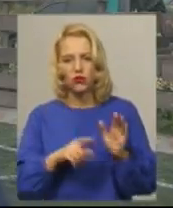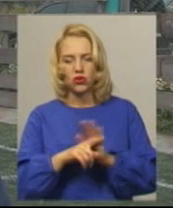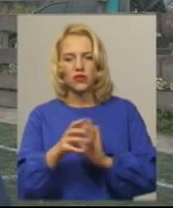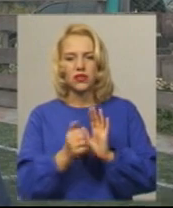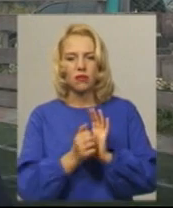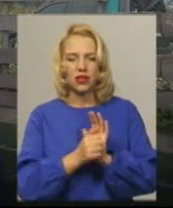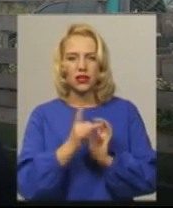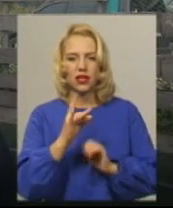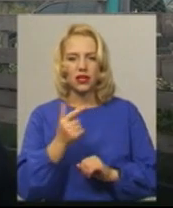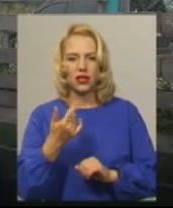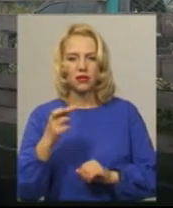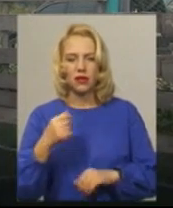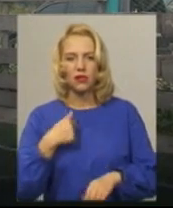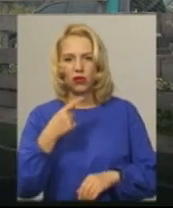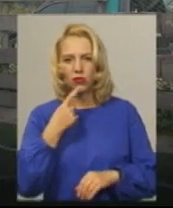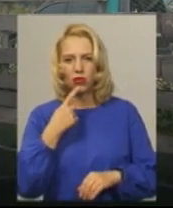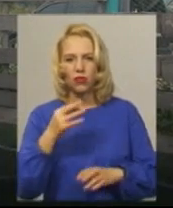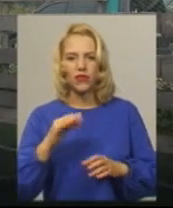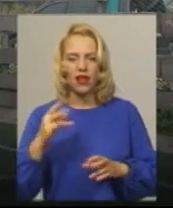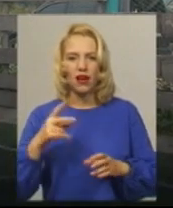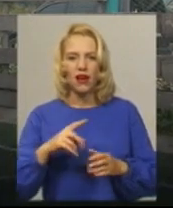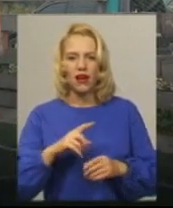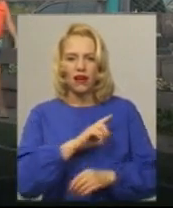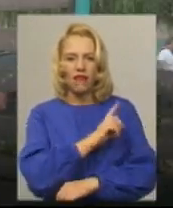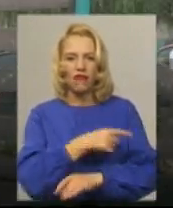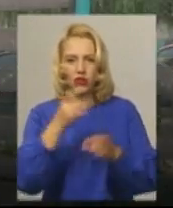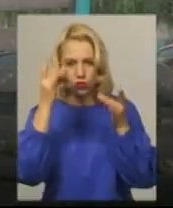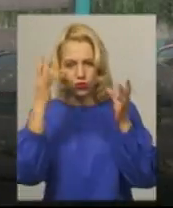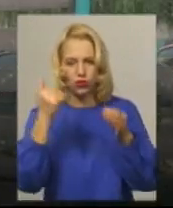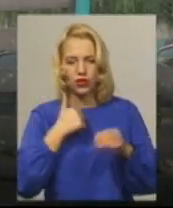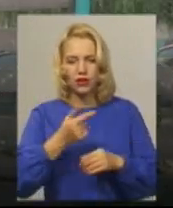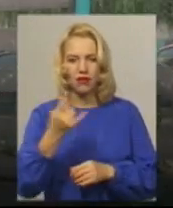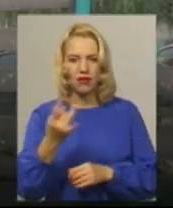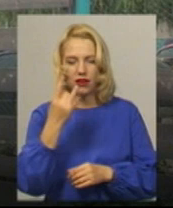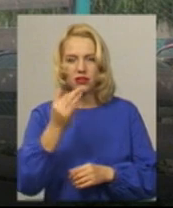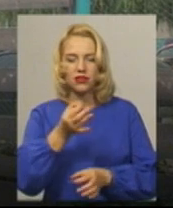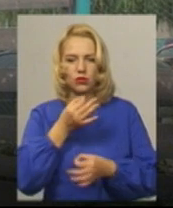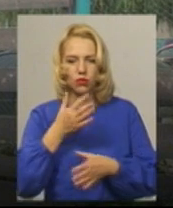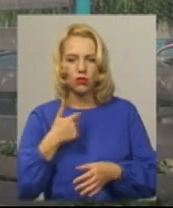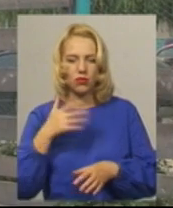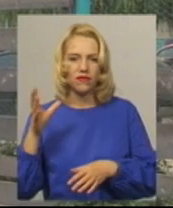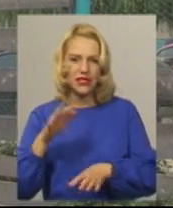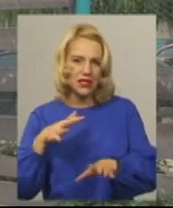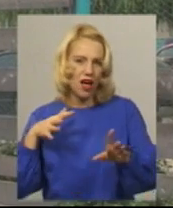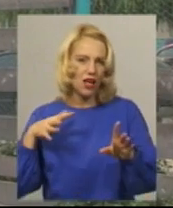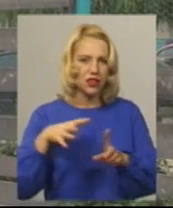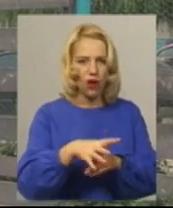раз спробував в школі на фізкультурі пограти, мені сподобалось. Ми там всі атакували і